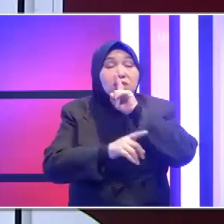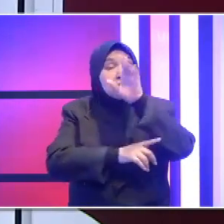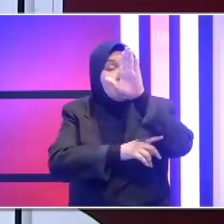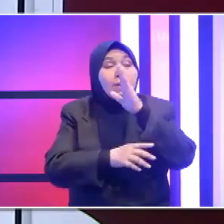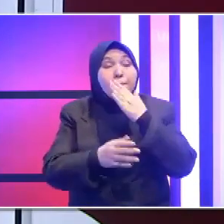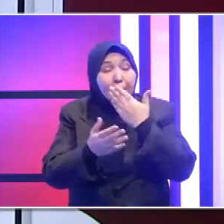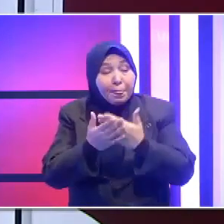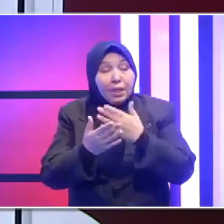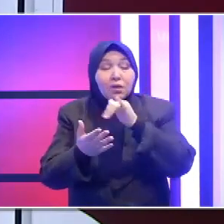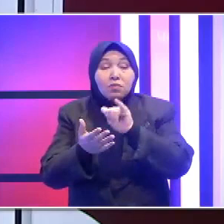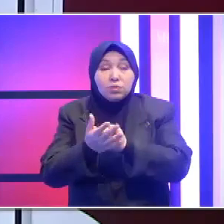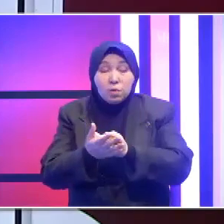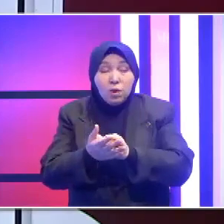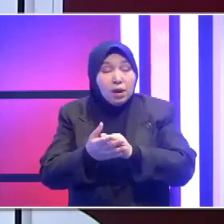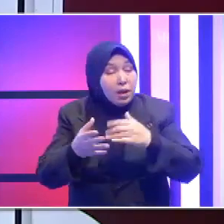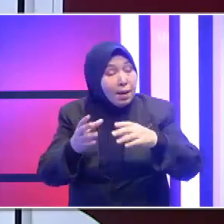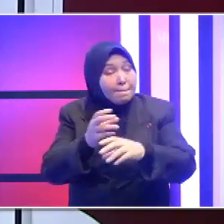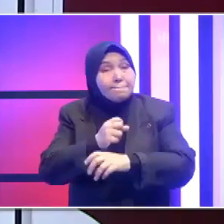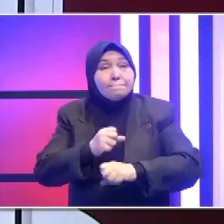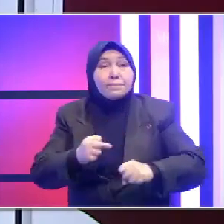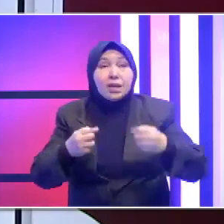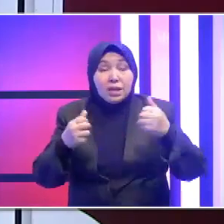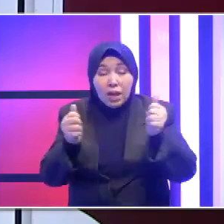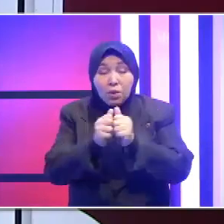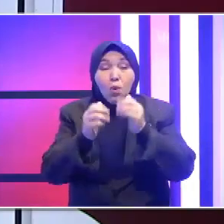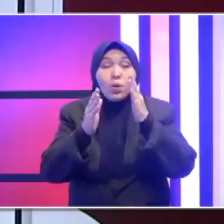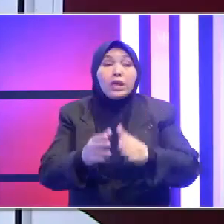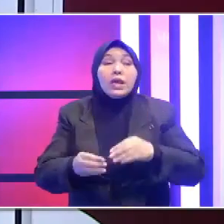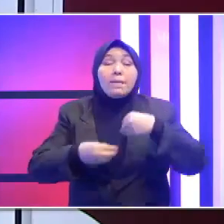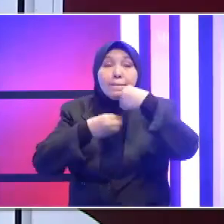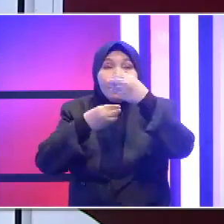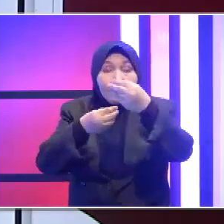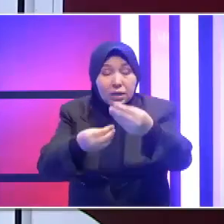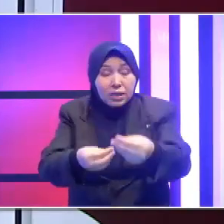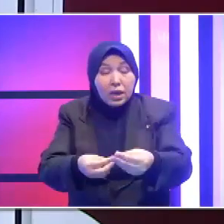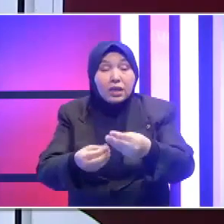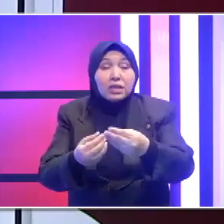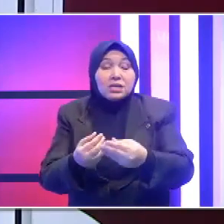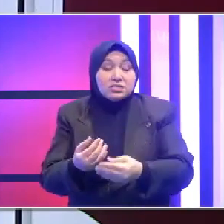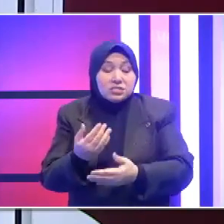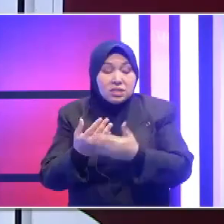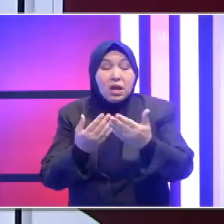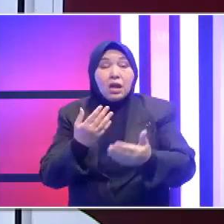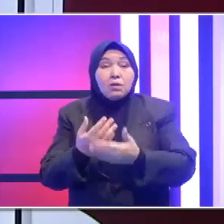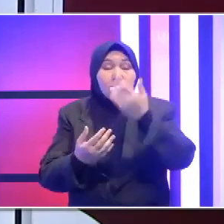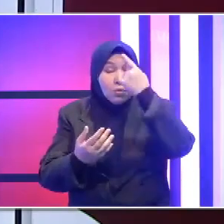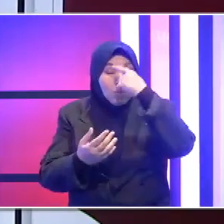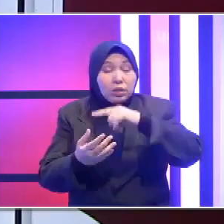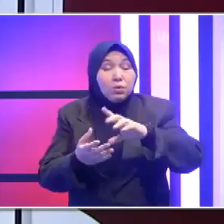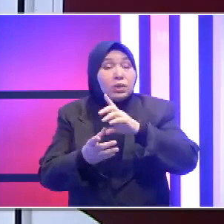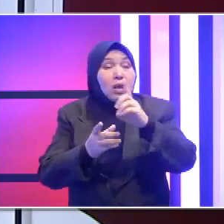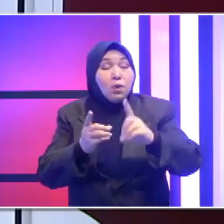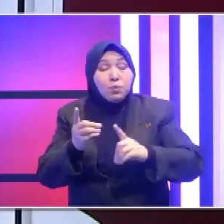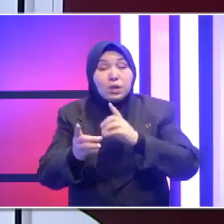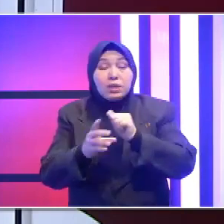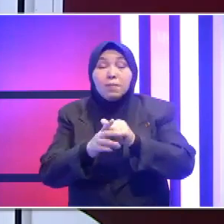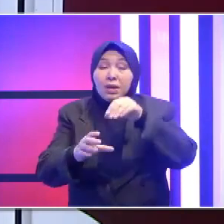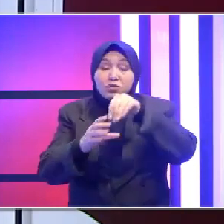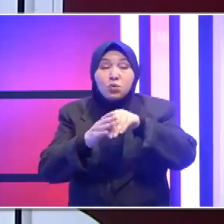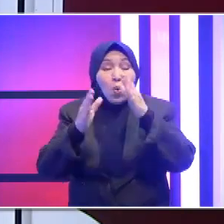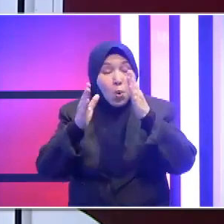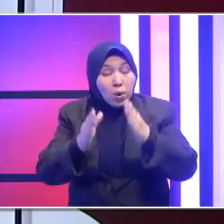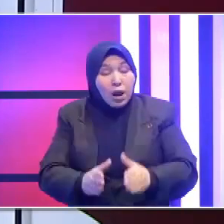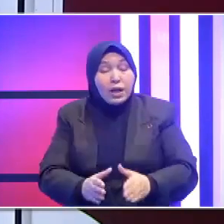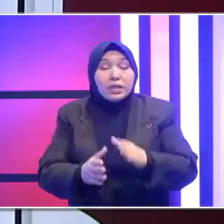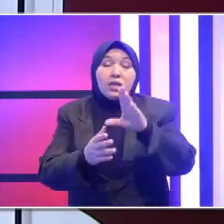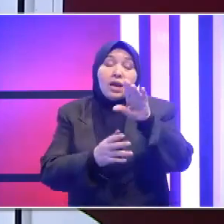baik surga lalu dia memperoleh ini dengan orang yang memberikan kepadanya kesenangan hidup duniawi Kemudian pada hari kiamat yaitu masuk orang